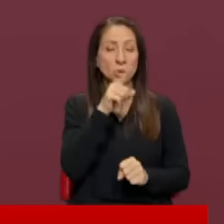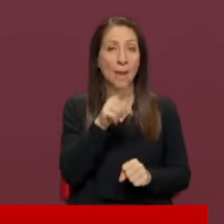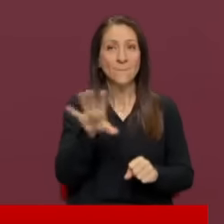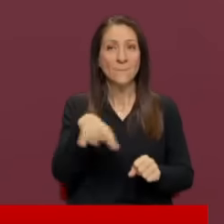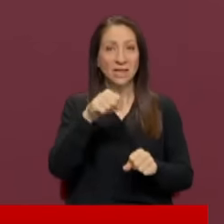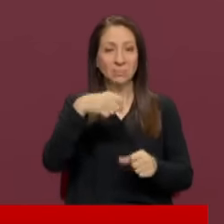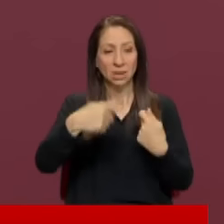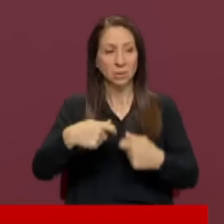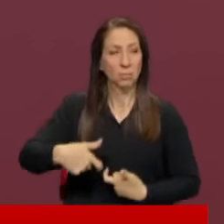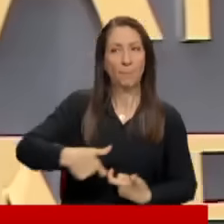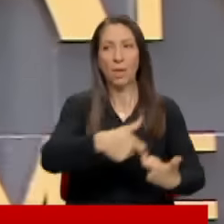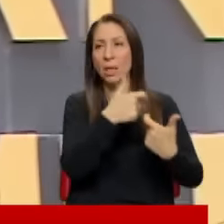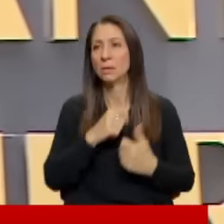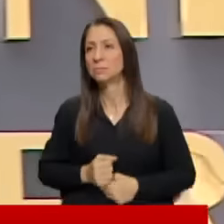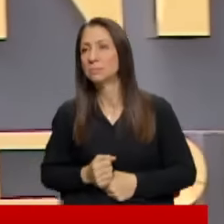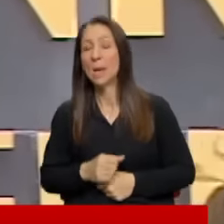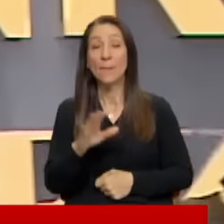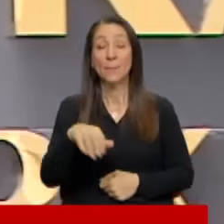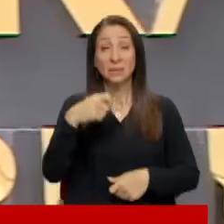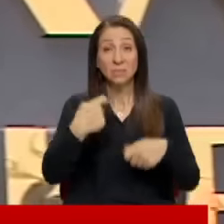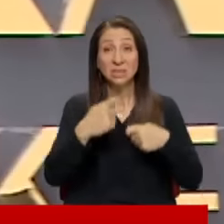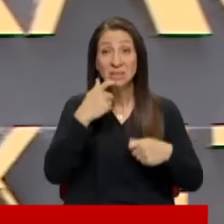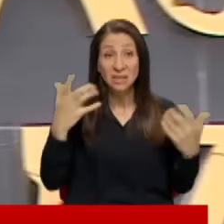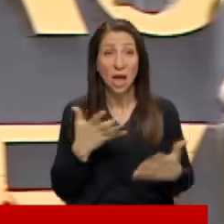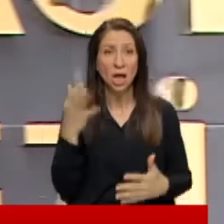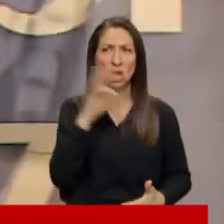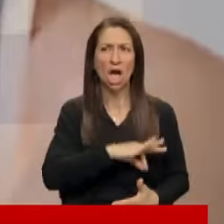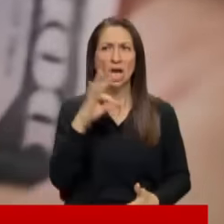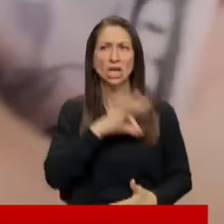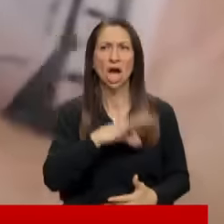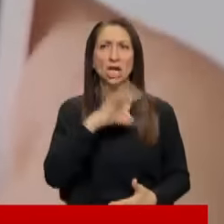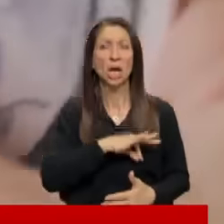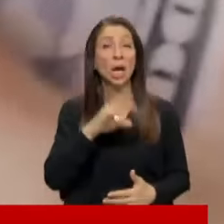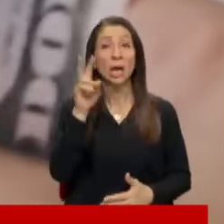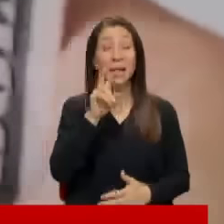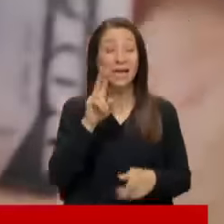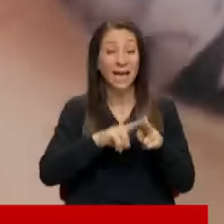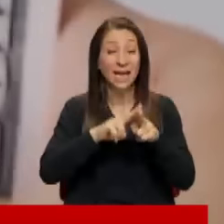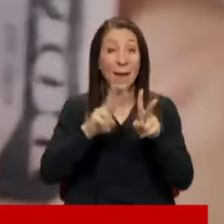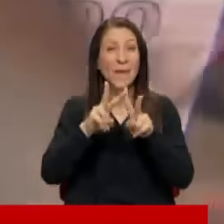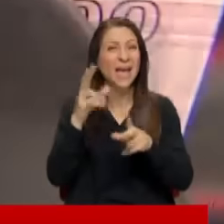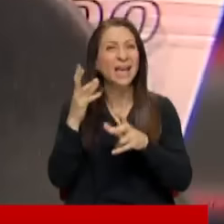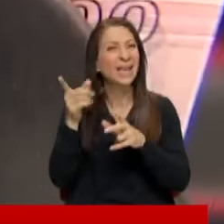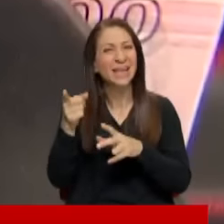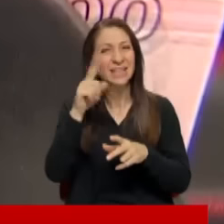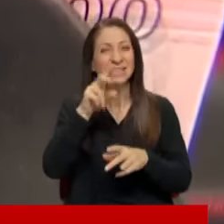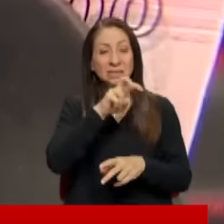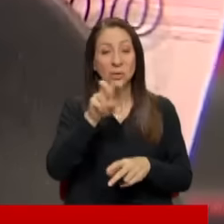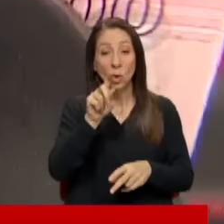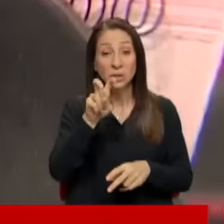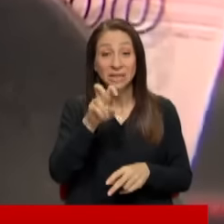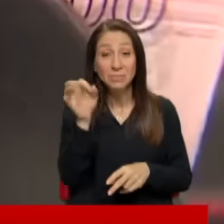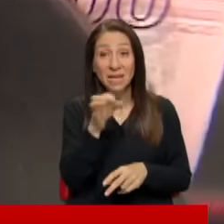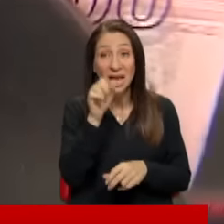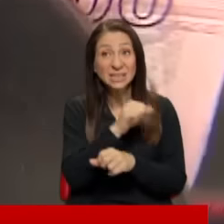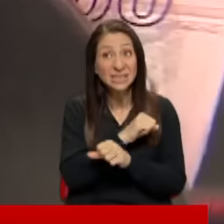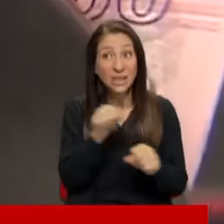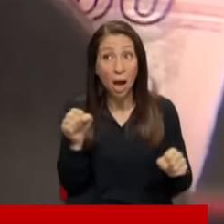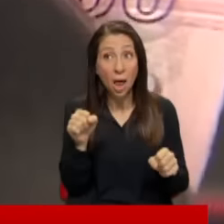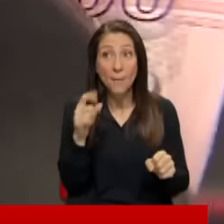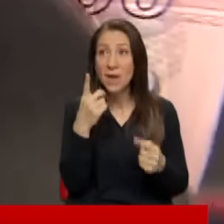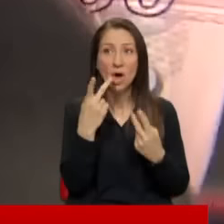Merkez Bankası'nın üzerine yıktılar. Merkez Bankası yıllardır kar açıklıyordu. Kur korumalı mevduat kaynaklı 818 milyar liralık